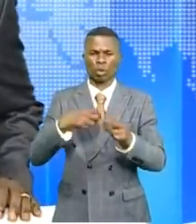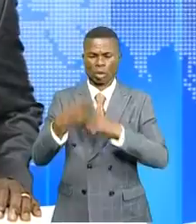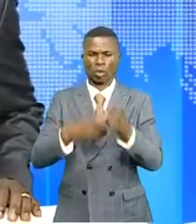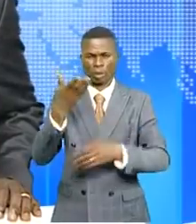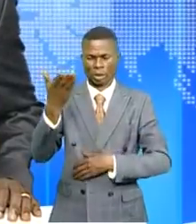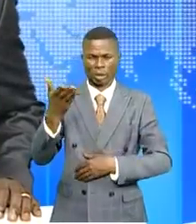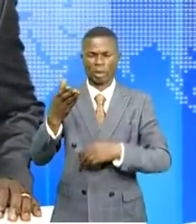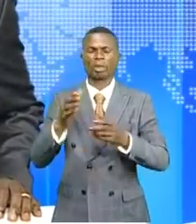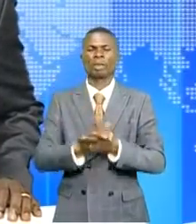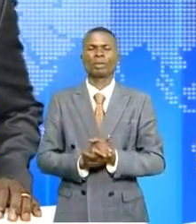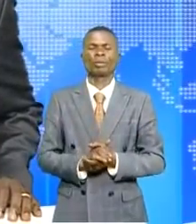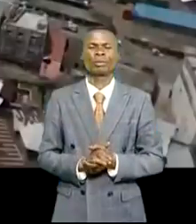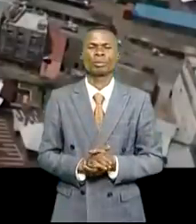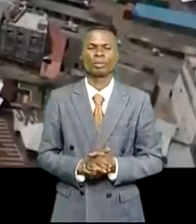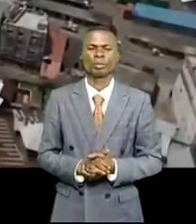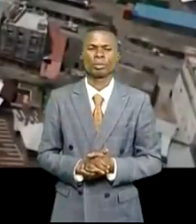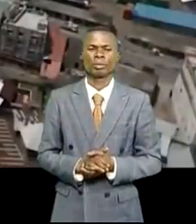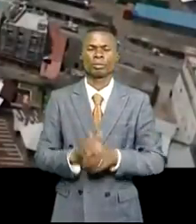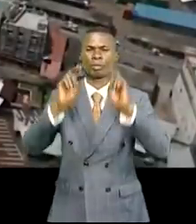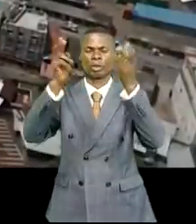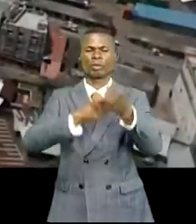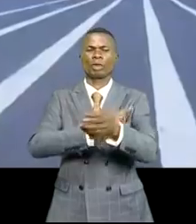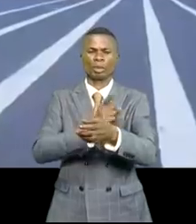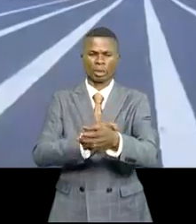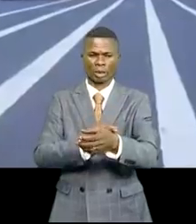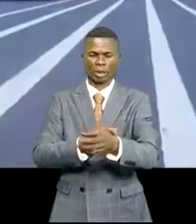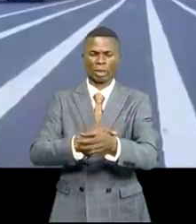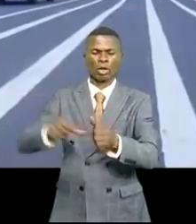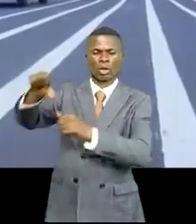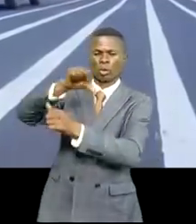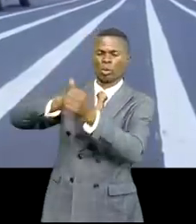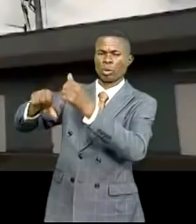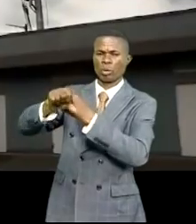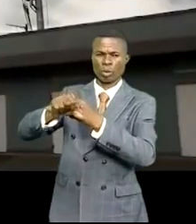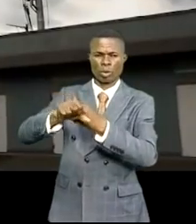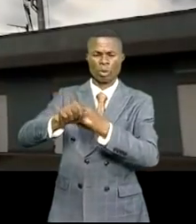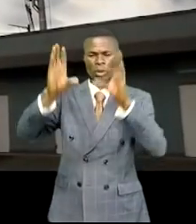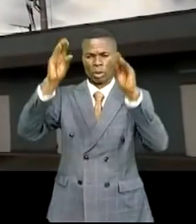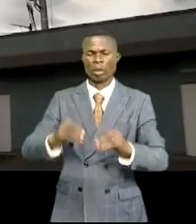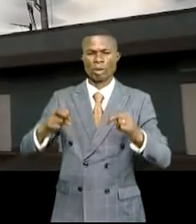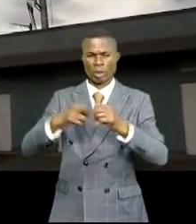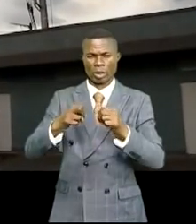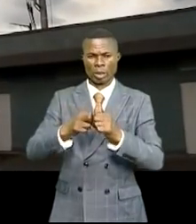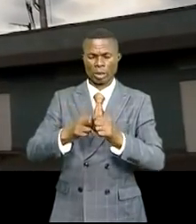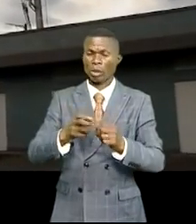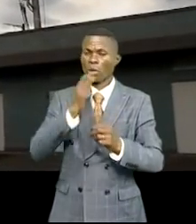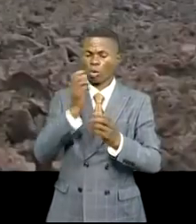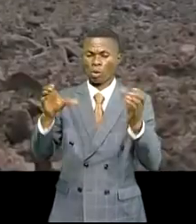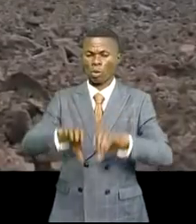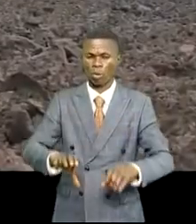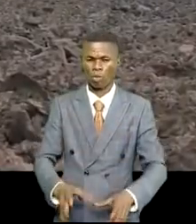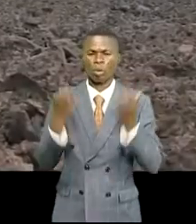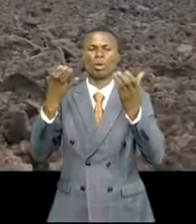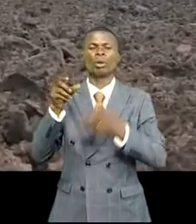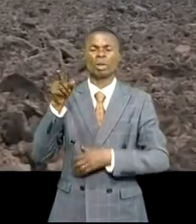électricité dans la ville de Goma. Goma et ses environs renouent avec l'électricité après l'éruption volcanique de